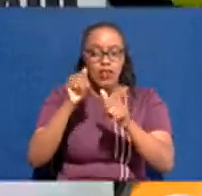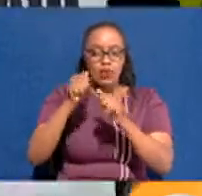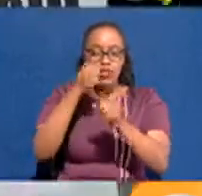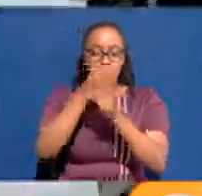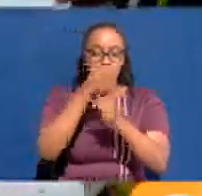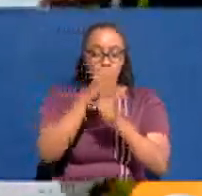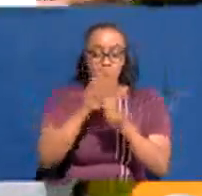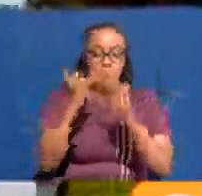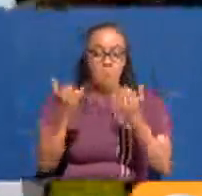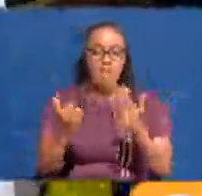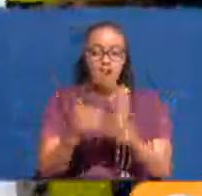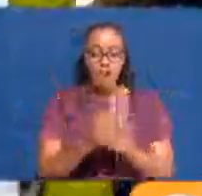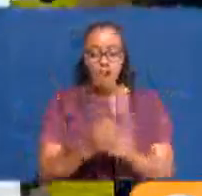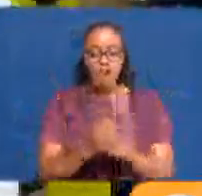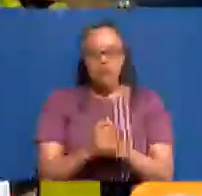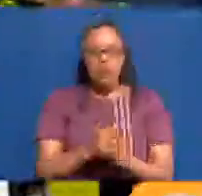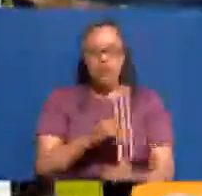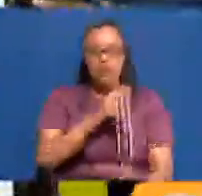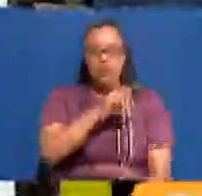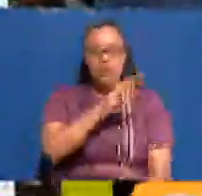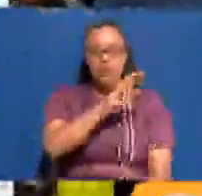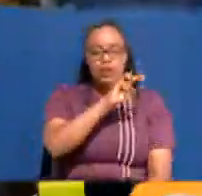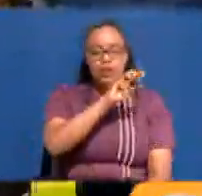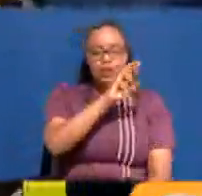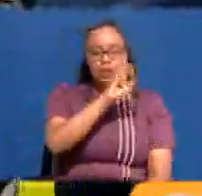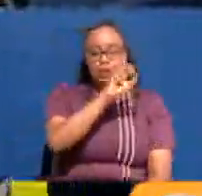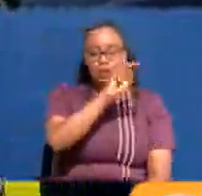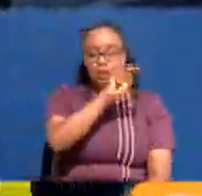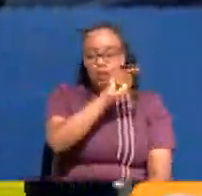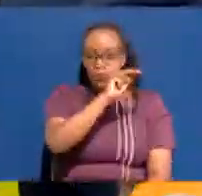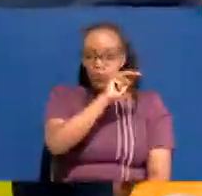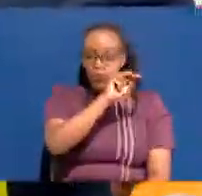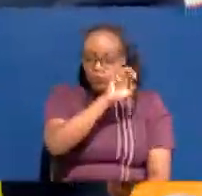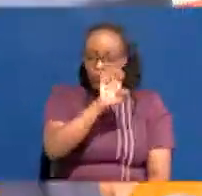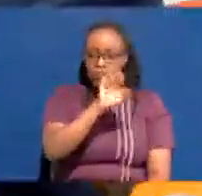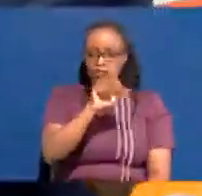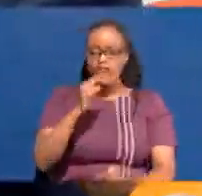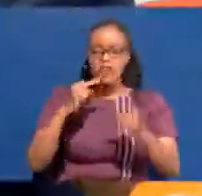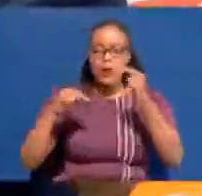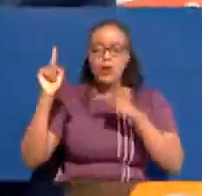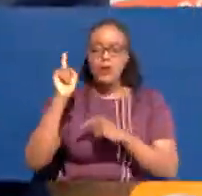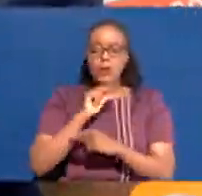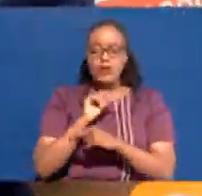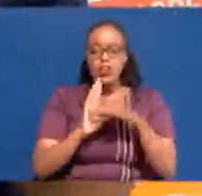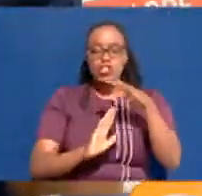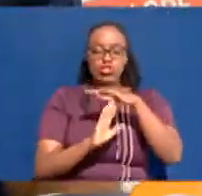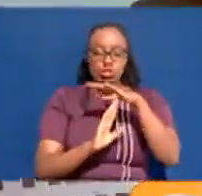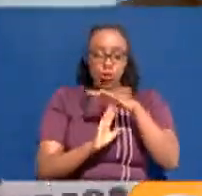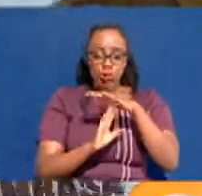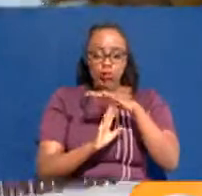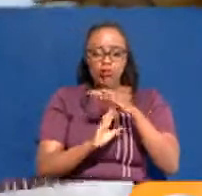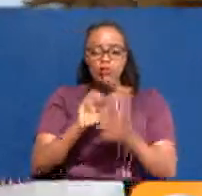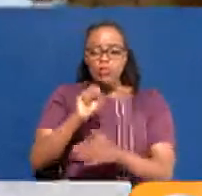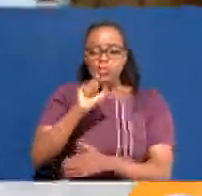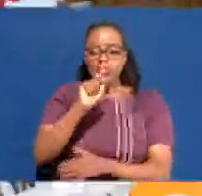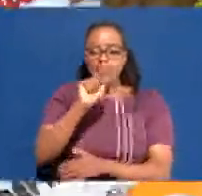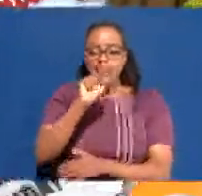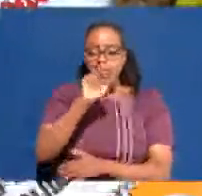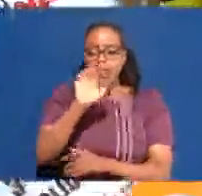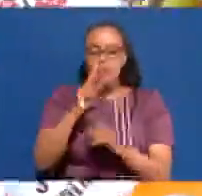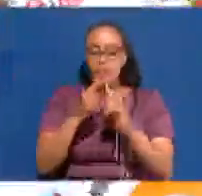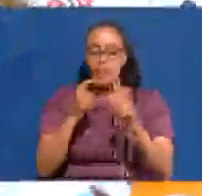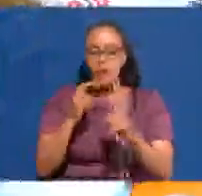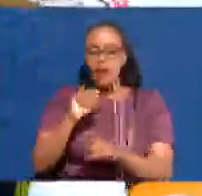tunafanya. Primrose Wanjiro wa Primrose Insurance Agency aliibuka mshindi mkuu. Stanley Kabaki wa